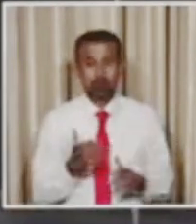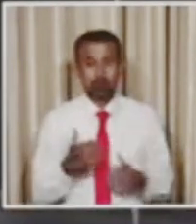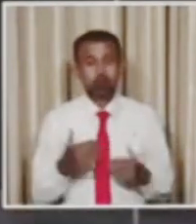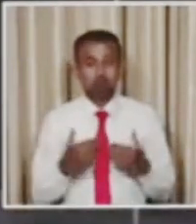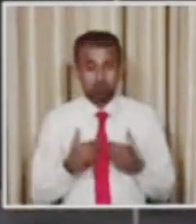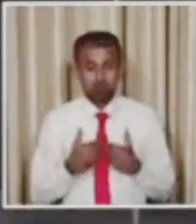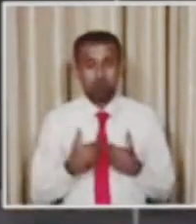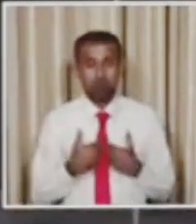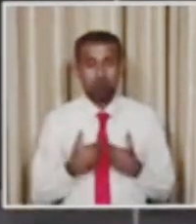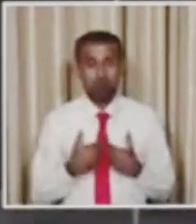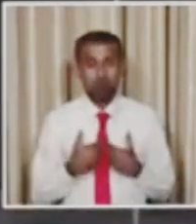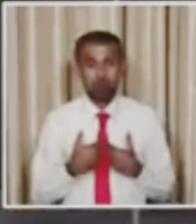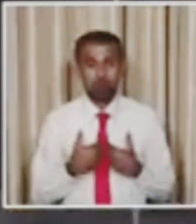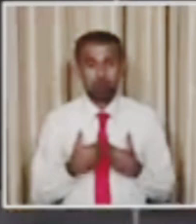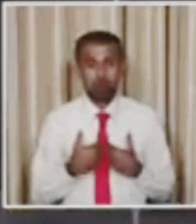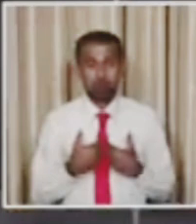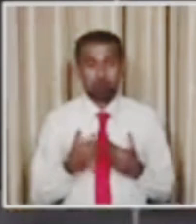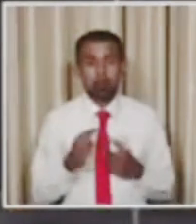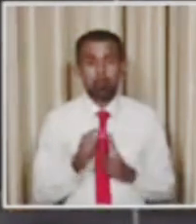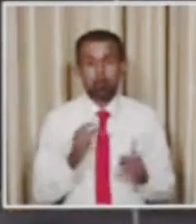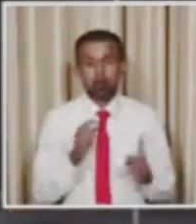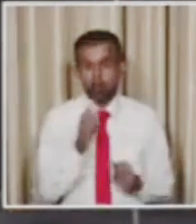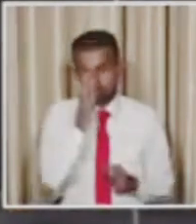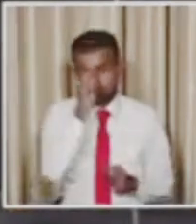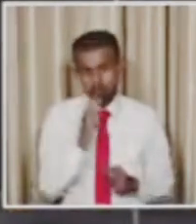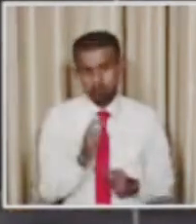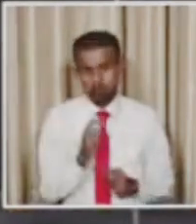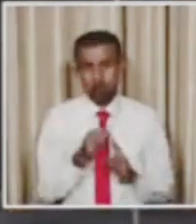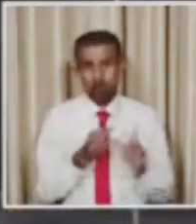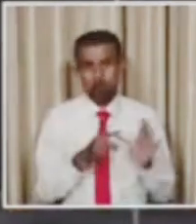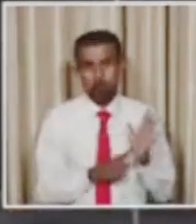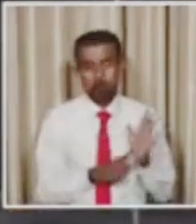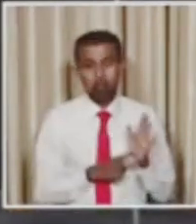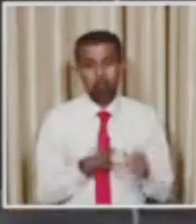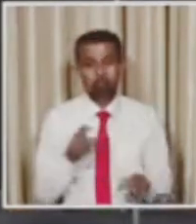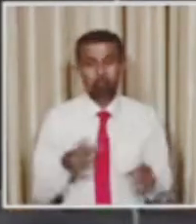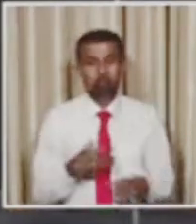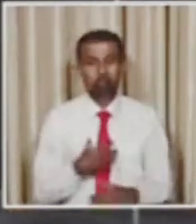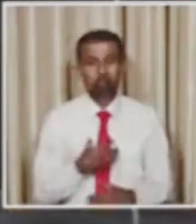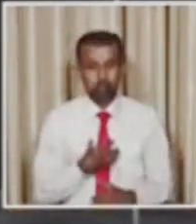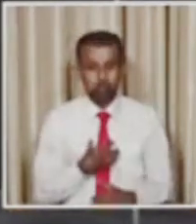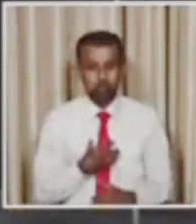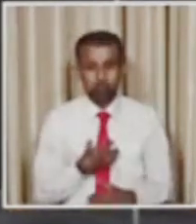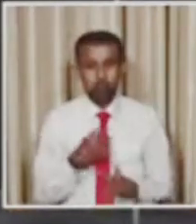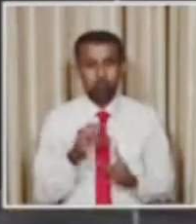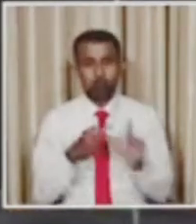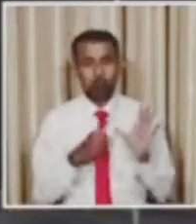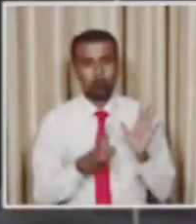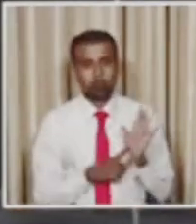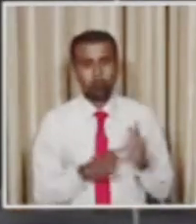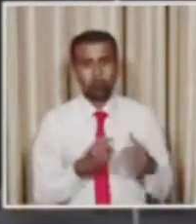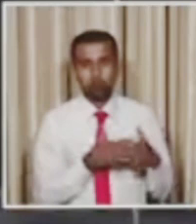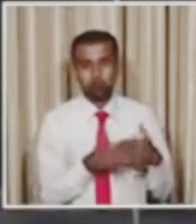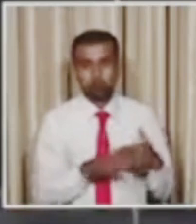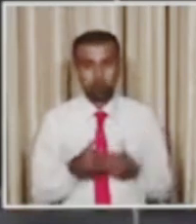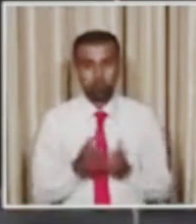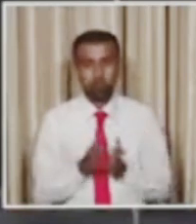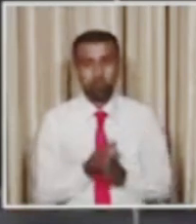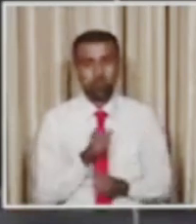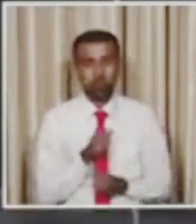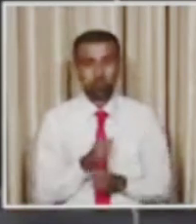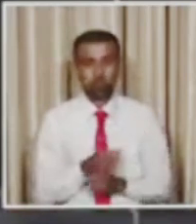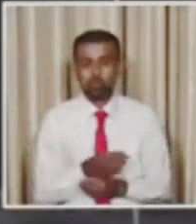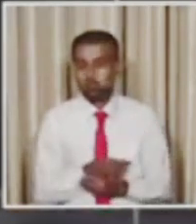ඒ නිසා ගරු මූලාසනාරූඪ මන්ත්‍රීතුමනි, පලස්තීනුවන්ගේ වේදනාව, පලස්තීනුවන් මුහුණ දීලා තියෙන තමන්ගේ රාජ්‍ය අහිමි